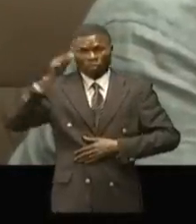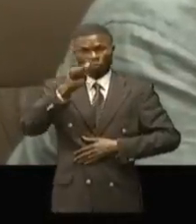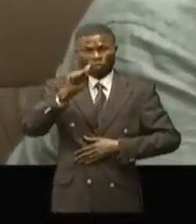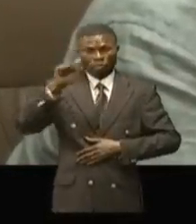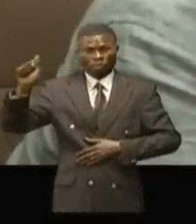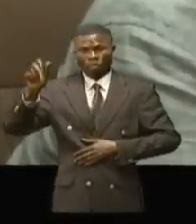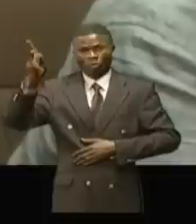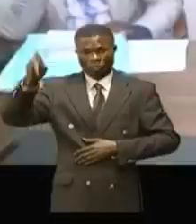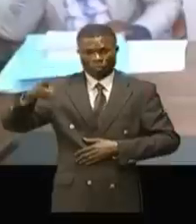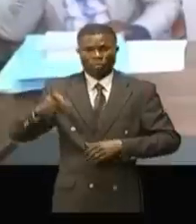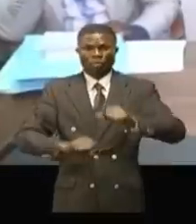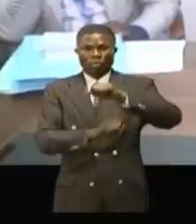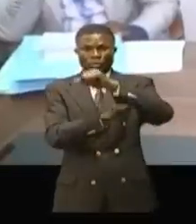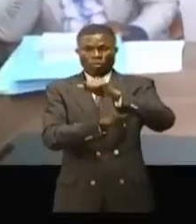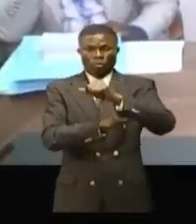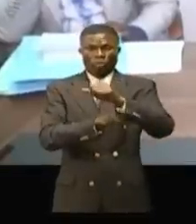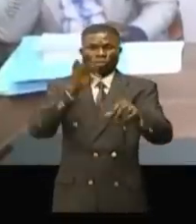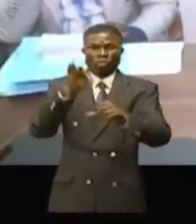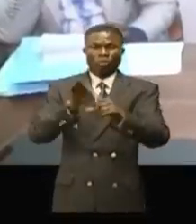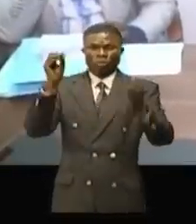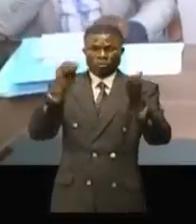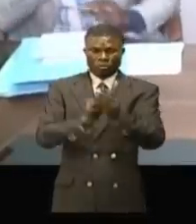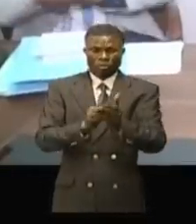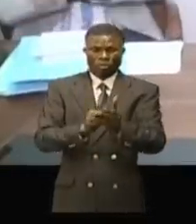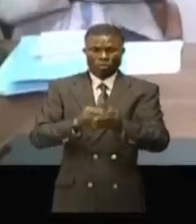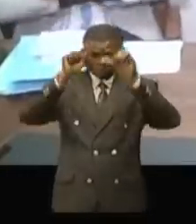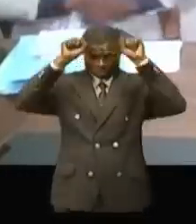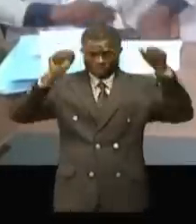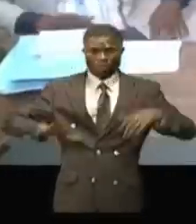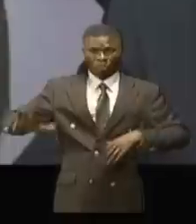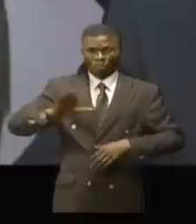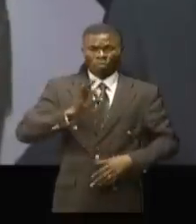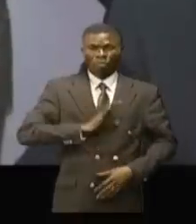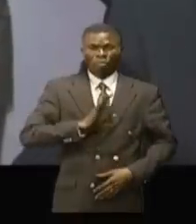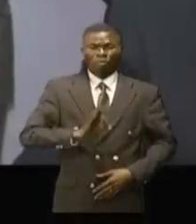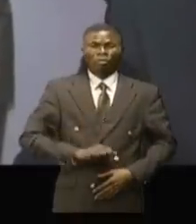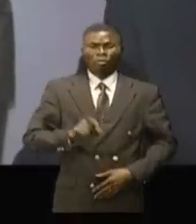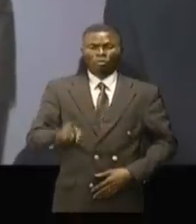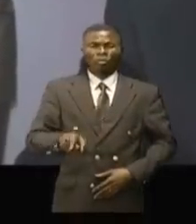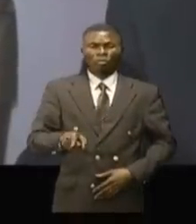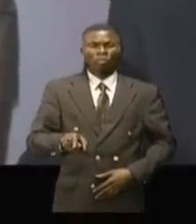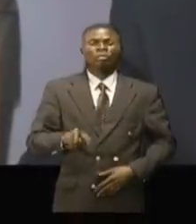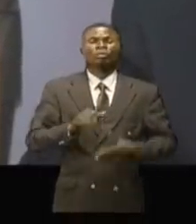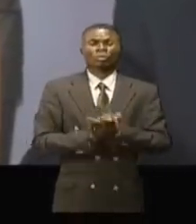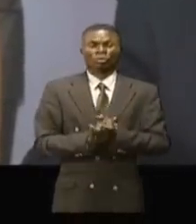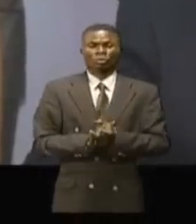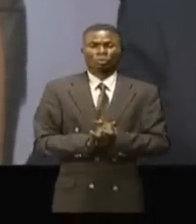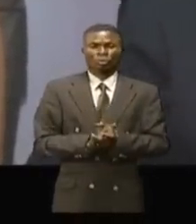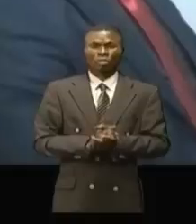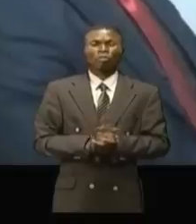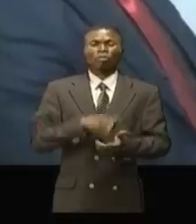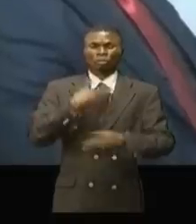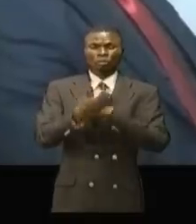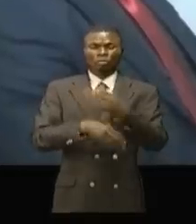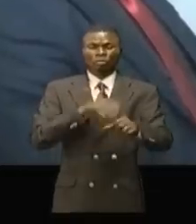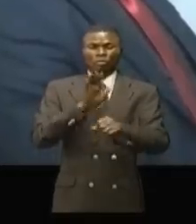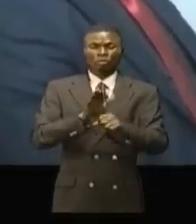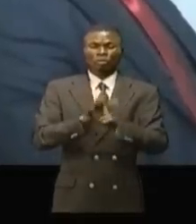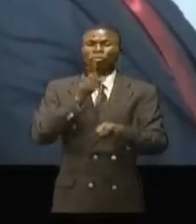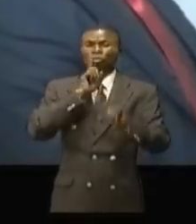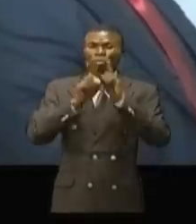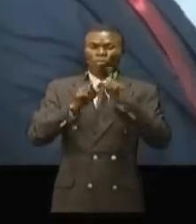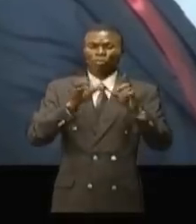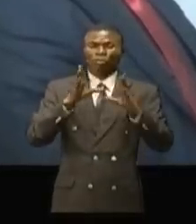AAAP qui soutient la réélection, bien entendu, du chef de l'État, Félix Antoine Tshisekedi Tshilombo, a entrepris des échanges avec